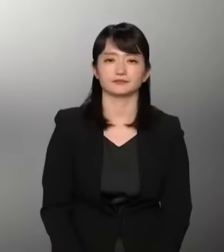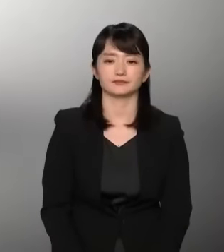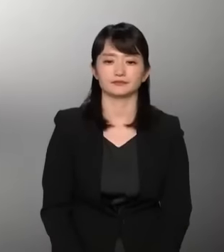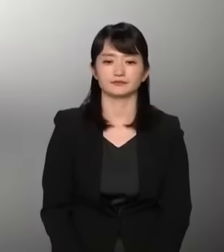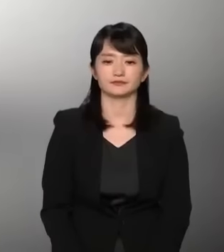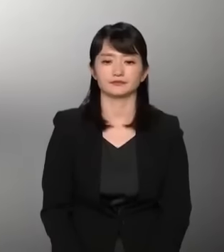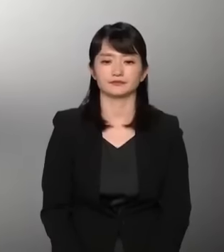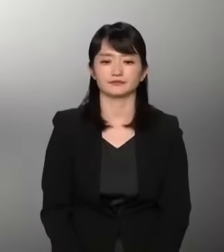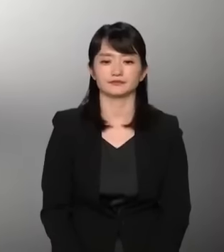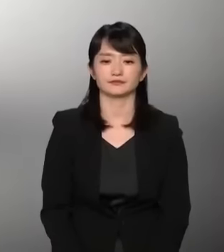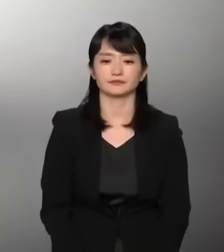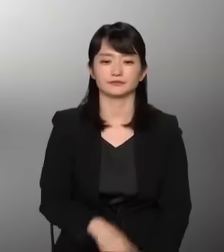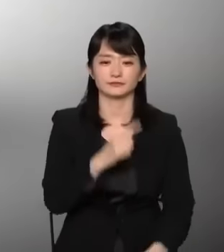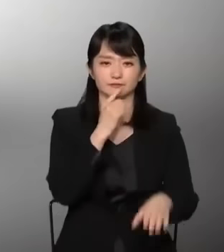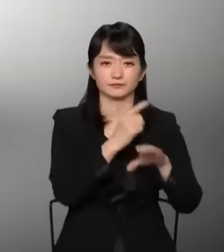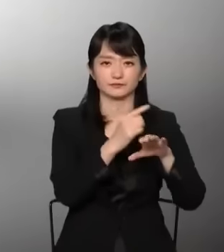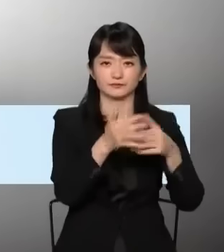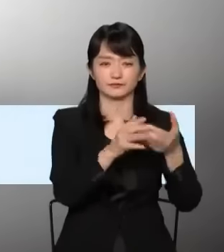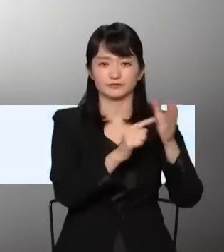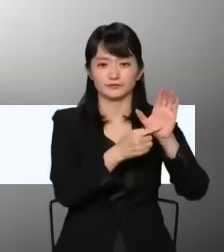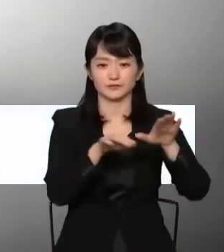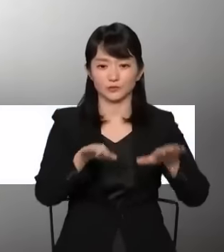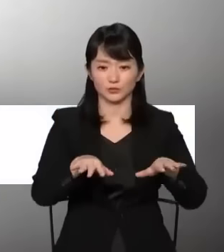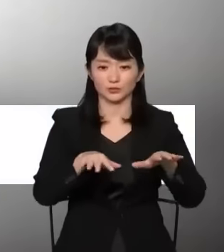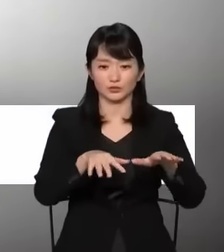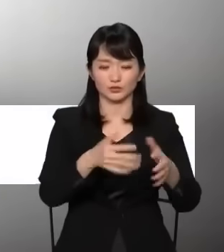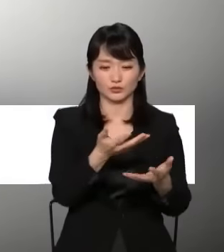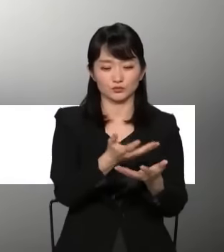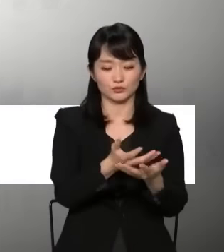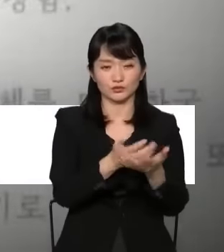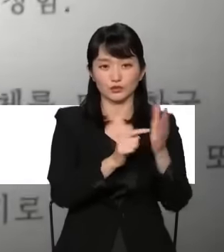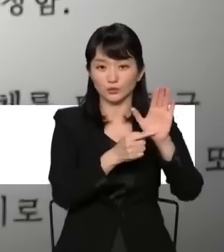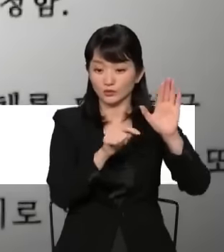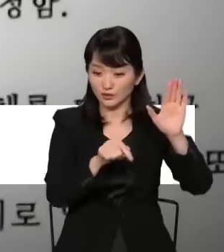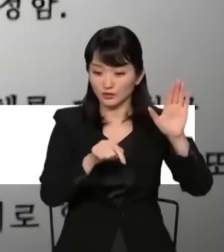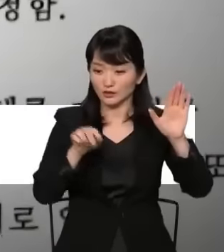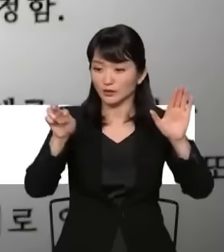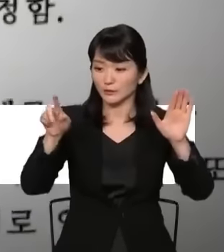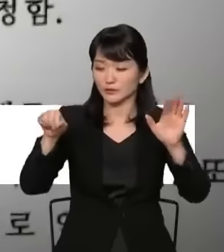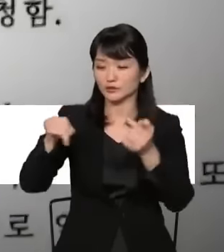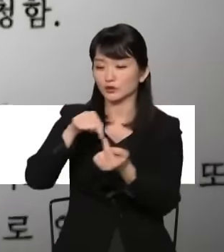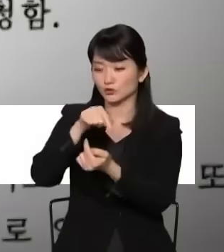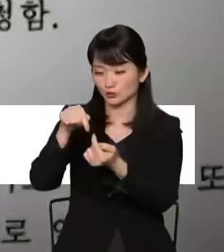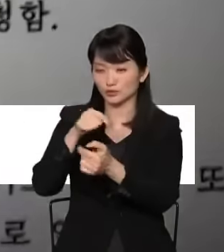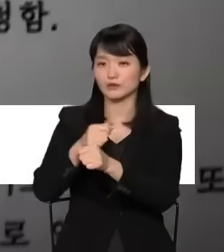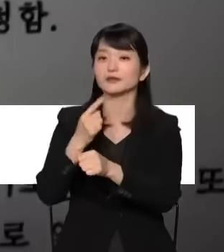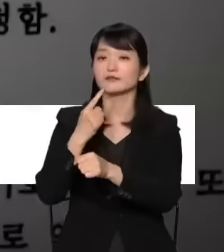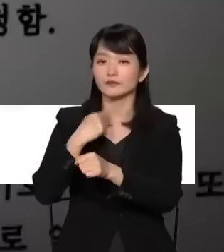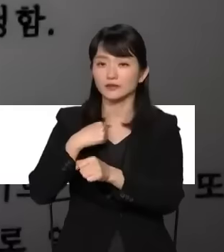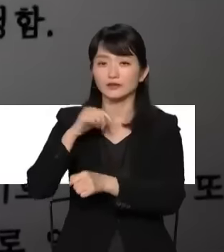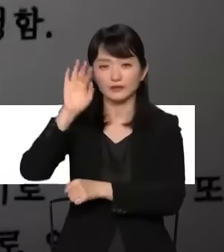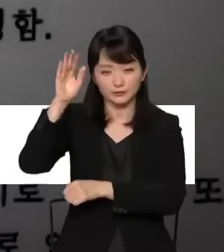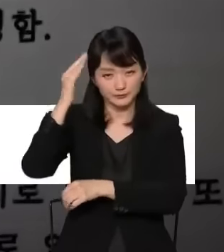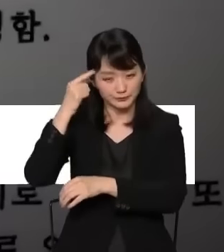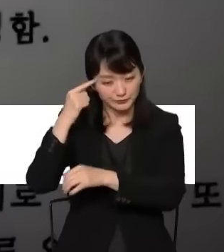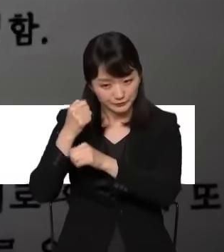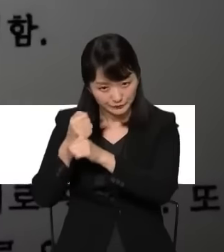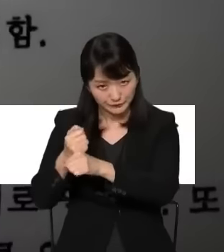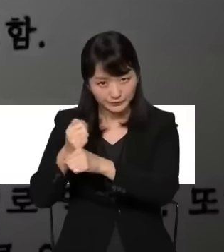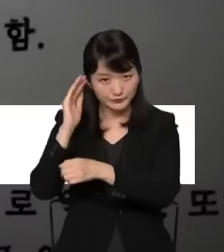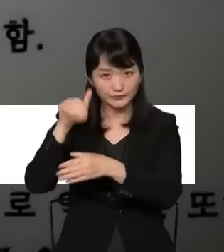기자입니다 더불어민주당이 오늘 공개한 문건은 명균 씨가 운영했던 미래한국연구소 가 대선 뒤인